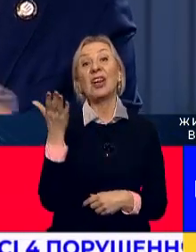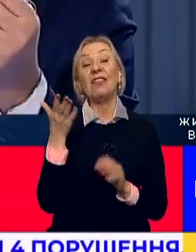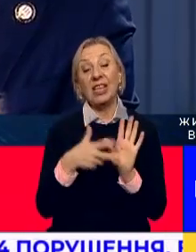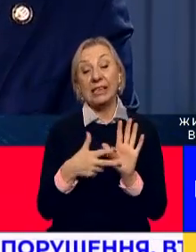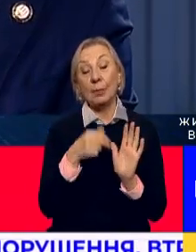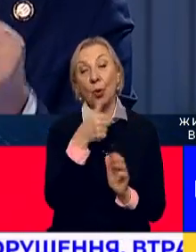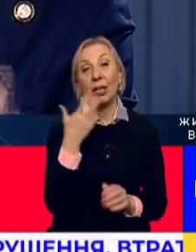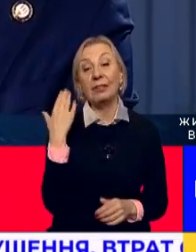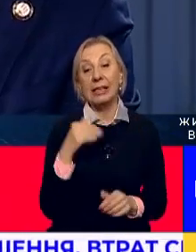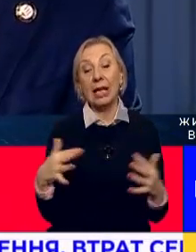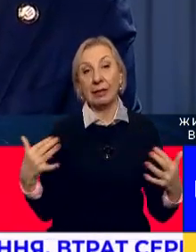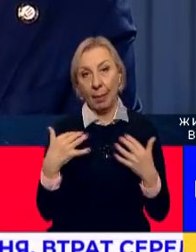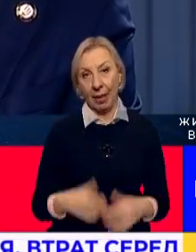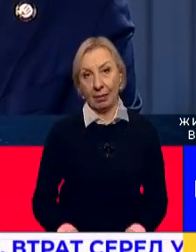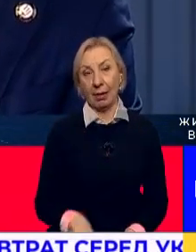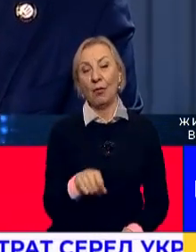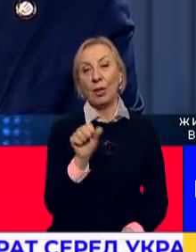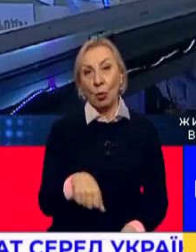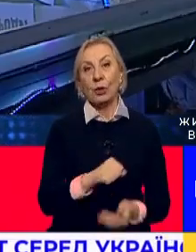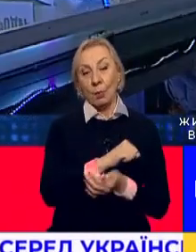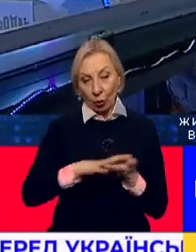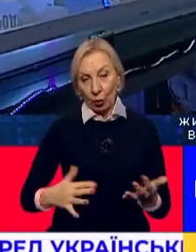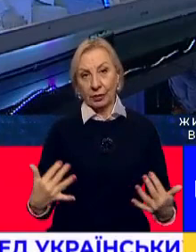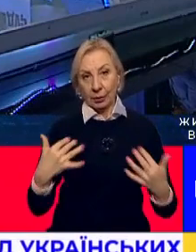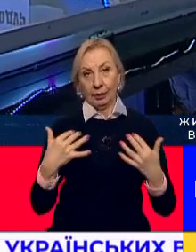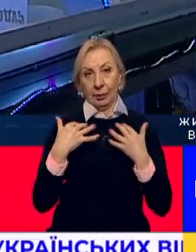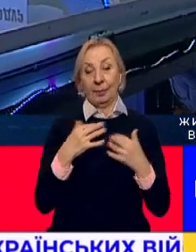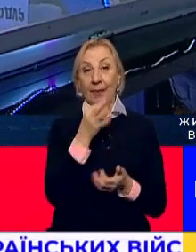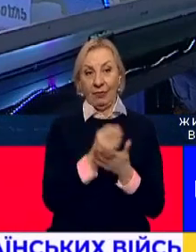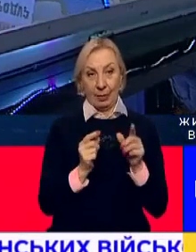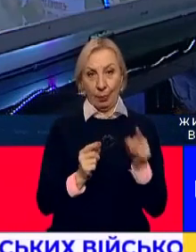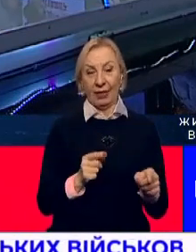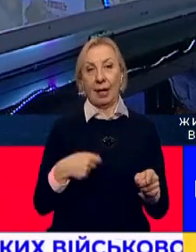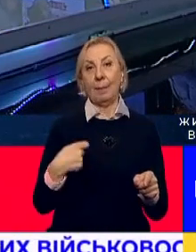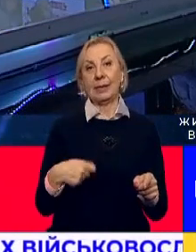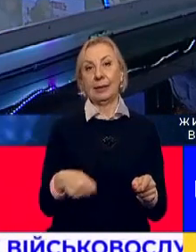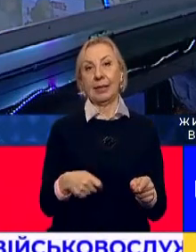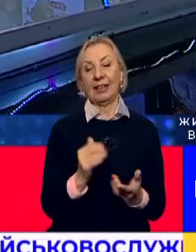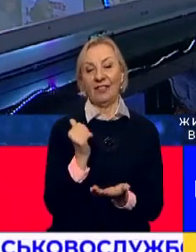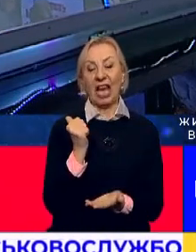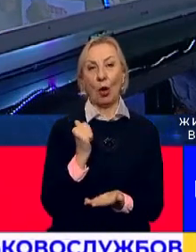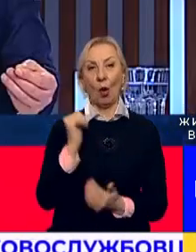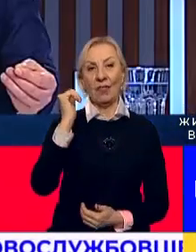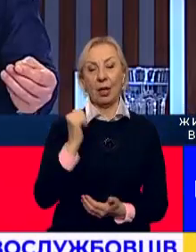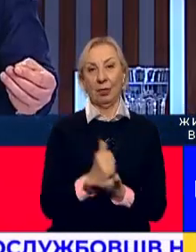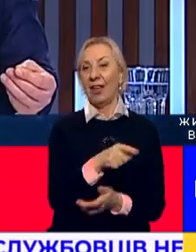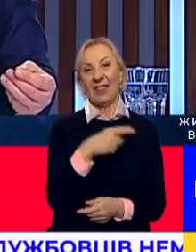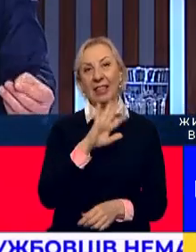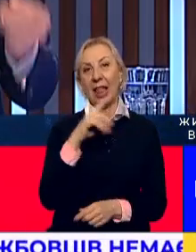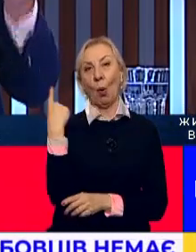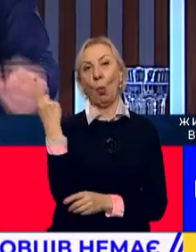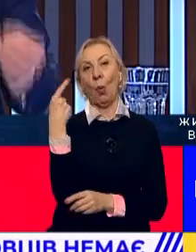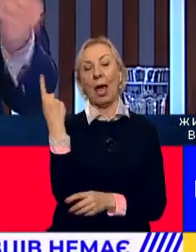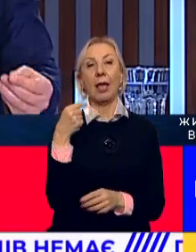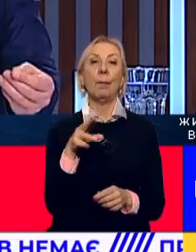і вона може продовжити будь-якої миті свою агресію. І відповідальний президент, і Верховний Головнокомандувач не гуляє по 4 дня